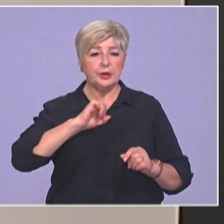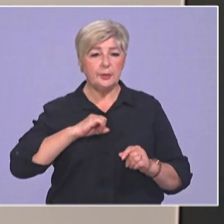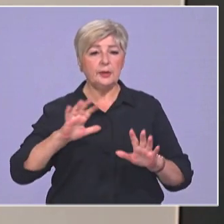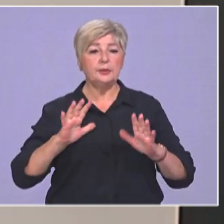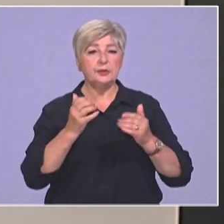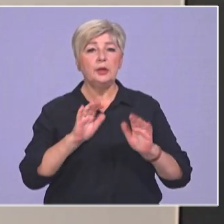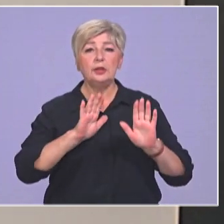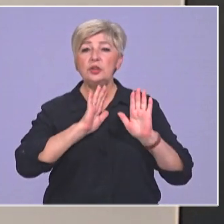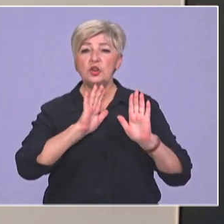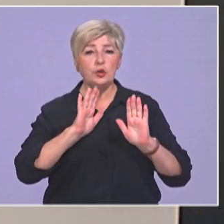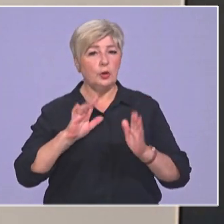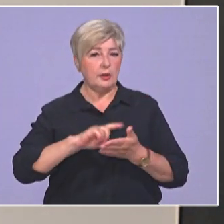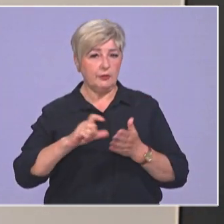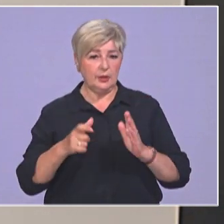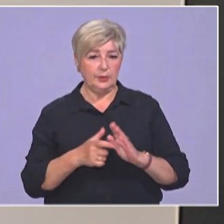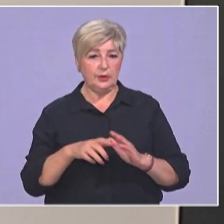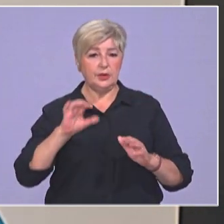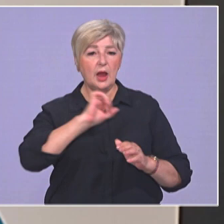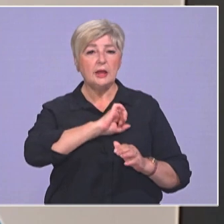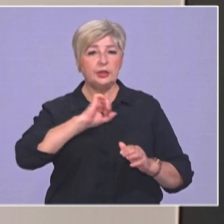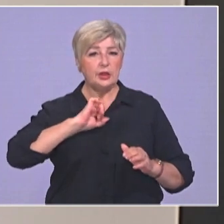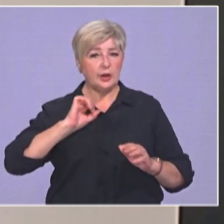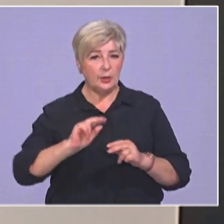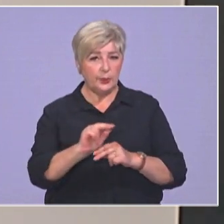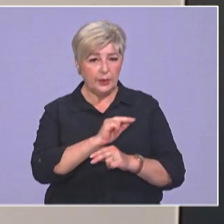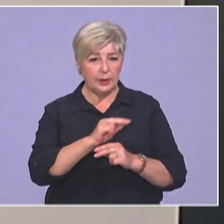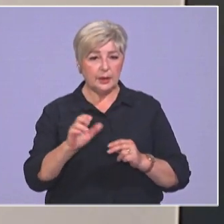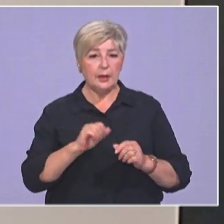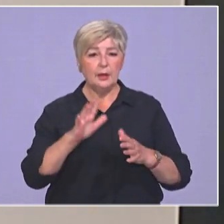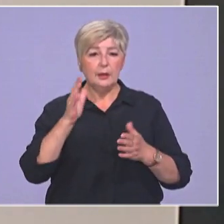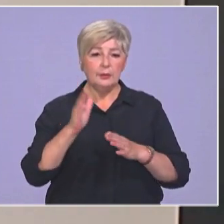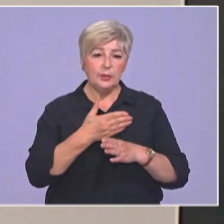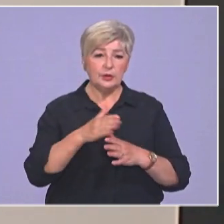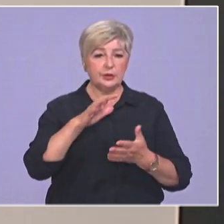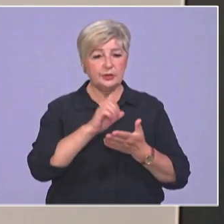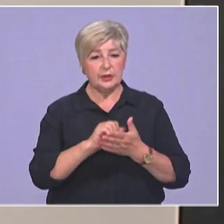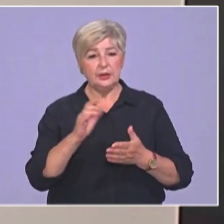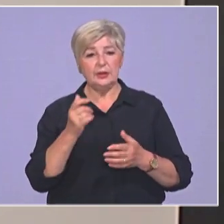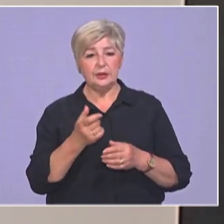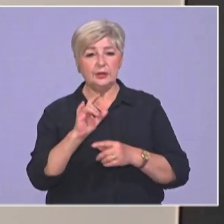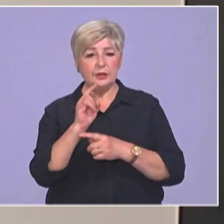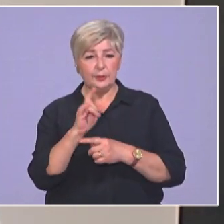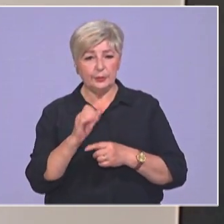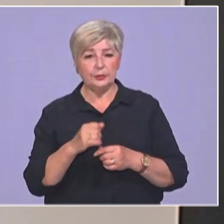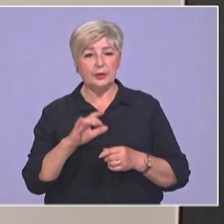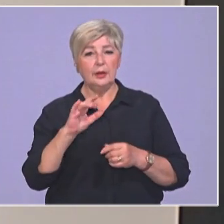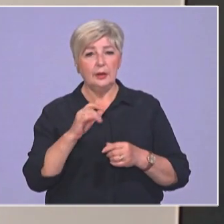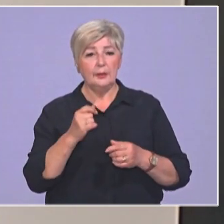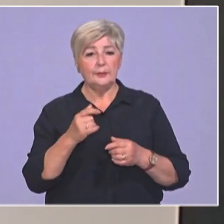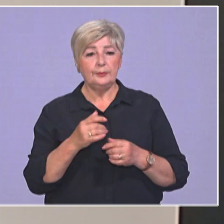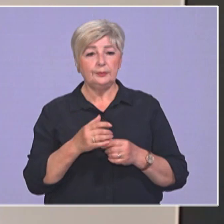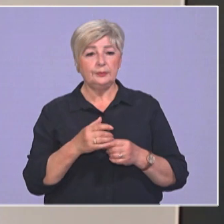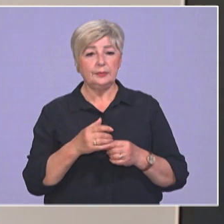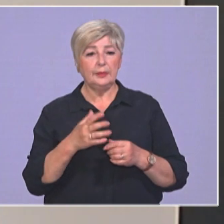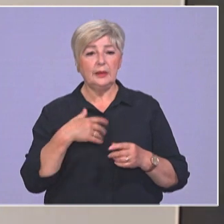в кабінеті. А терапія відбувається між заняттями. Ребенок йде з хібуки жити. Він живе з нею 24/7.